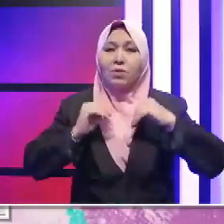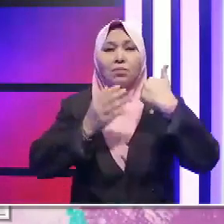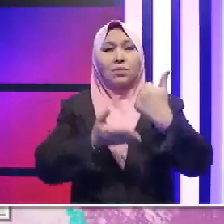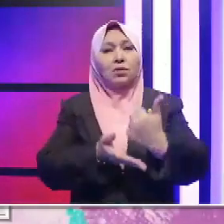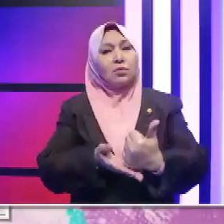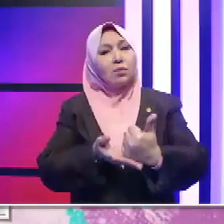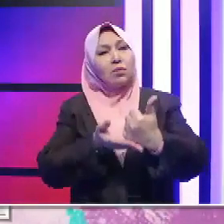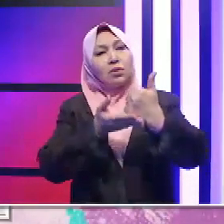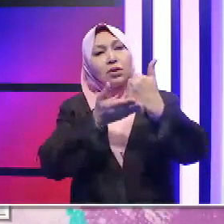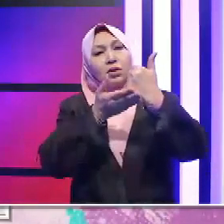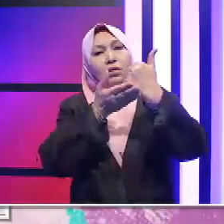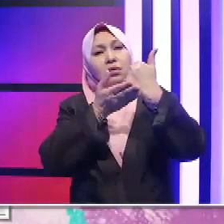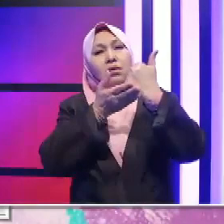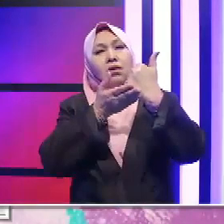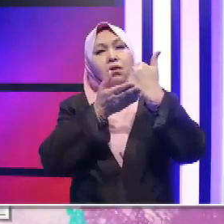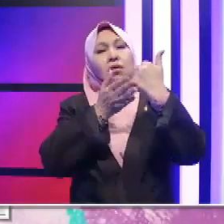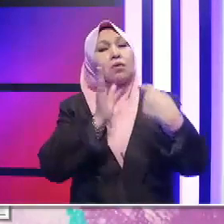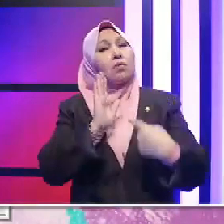High